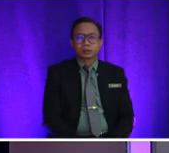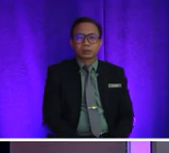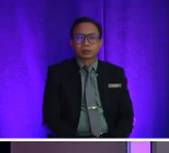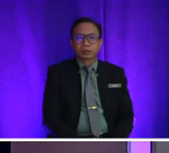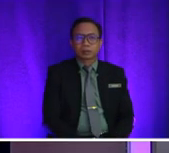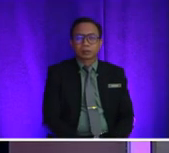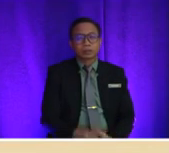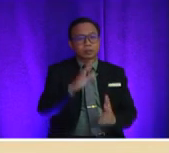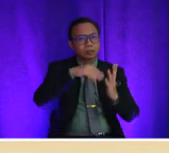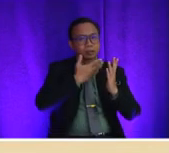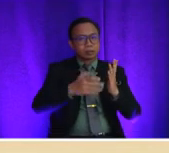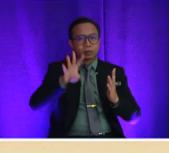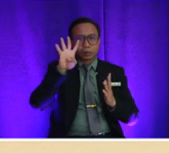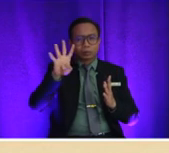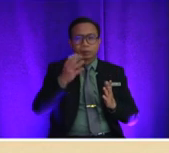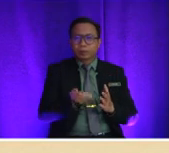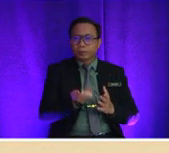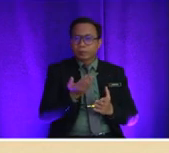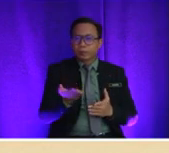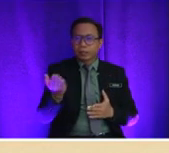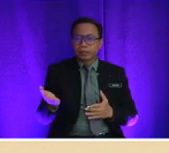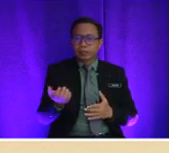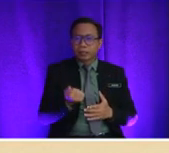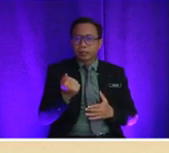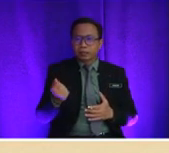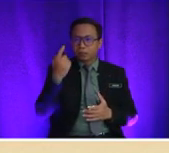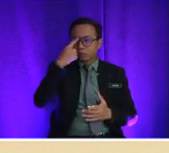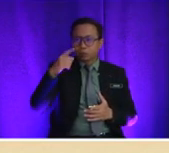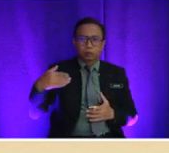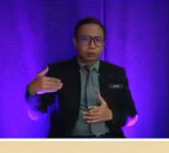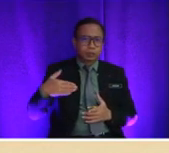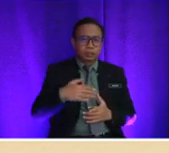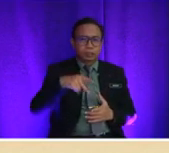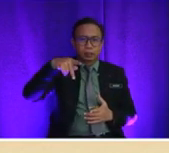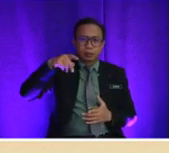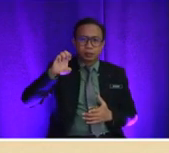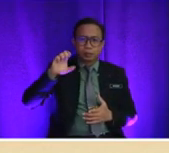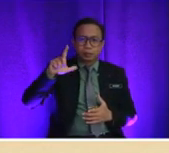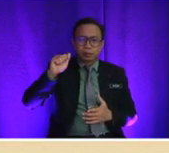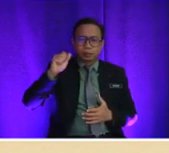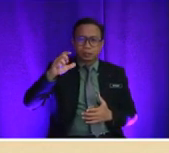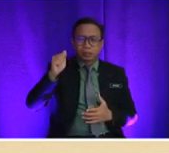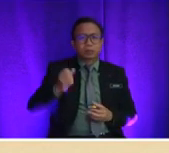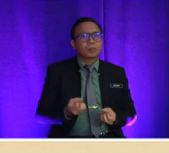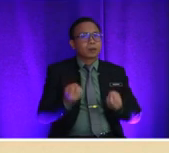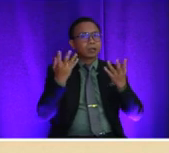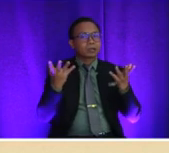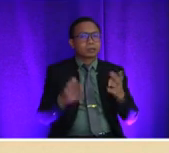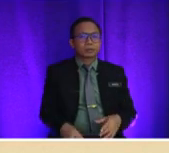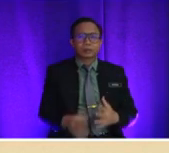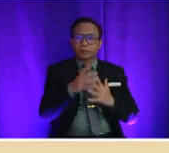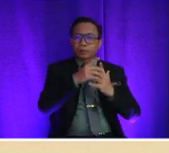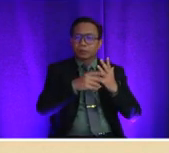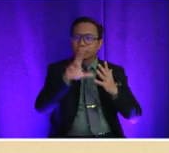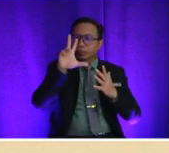jadwal 4 menunjukkan bahan dan peralatan untuk membakar ikan plage oke nah Ini dibagi banyak tapi pilihannya